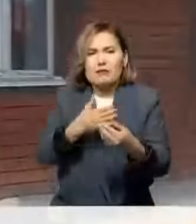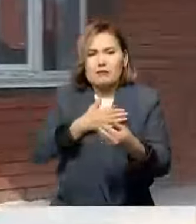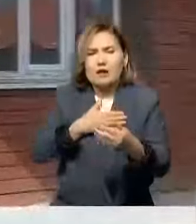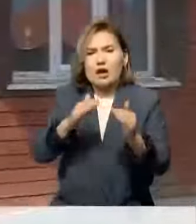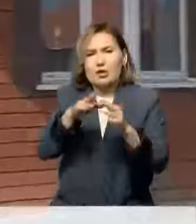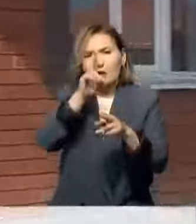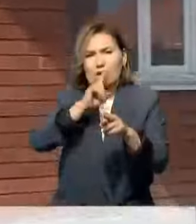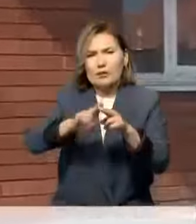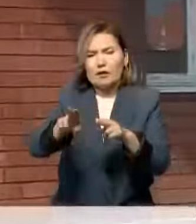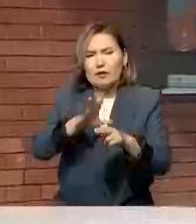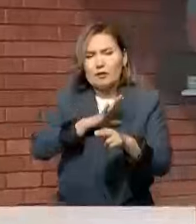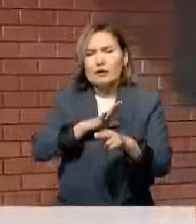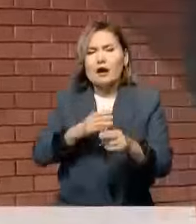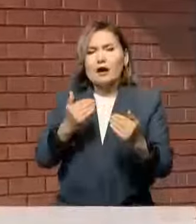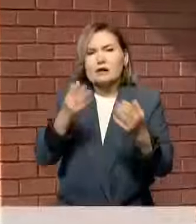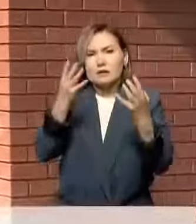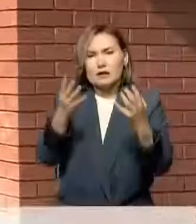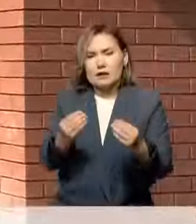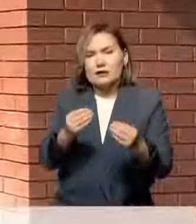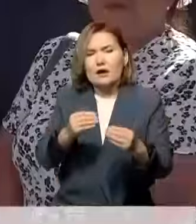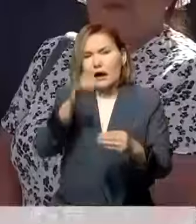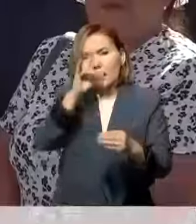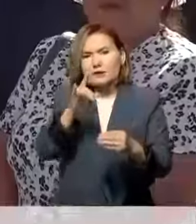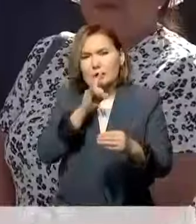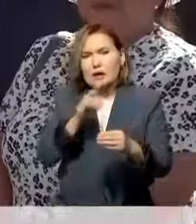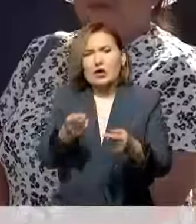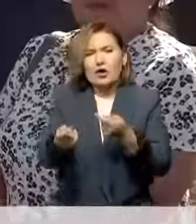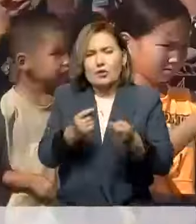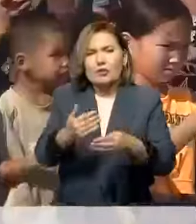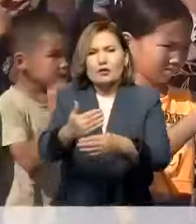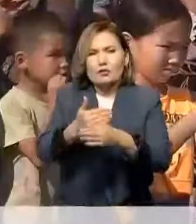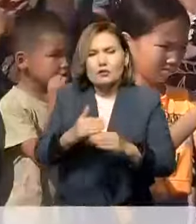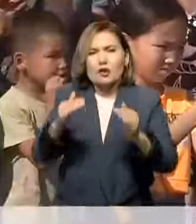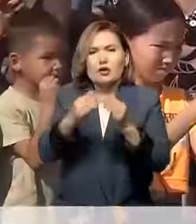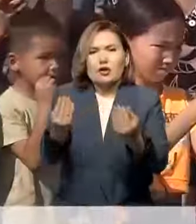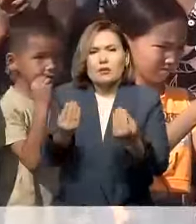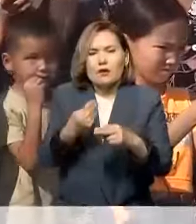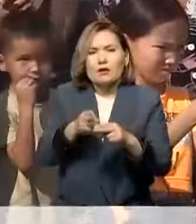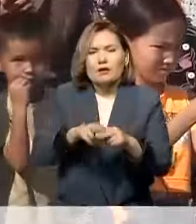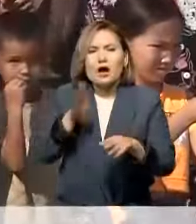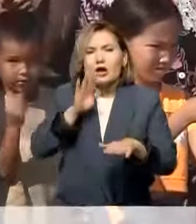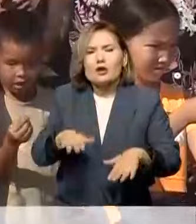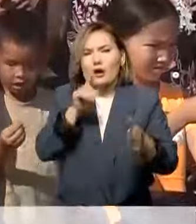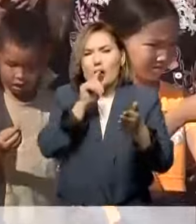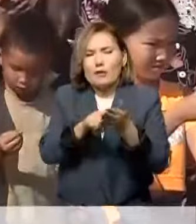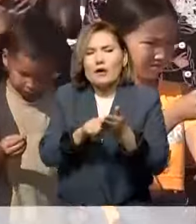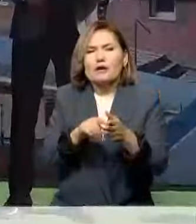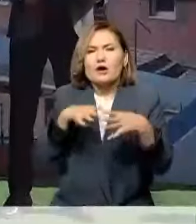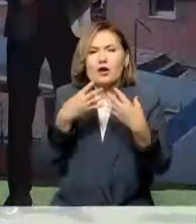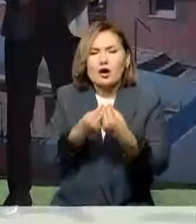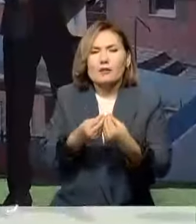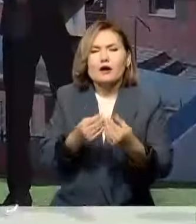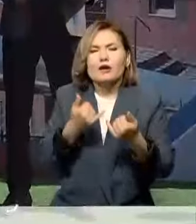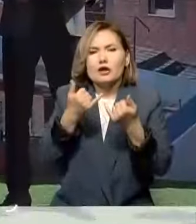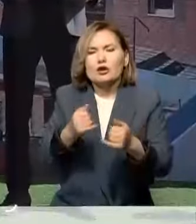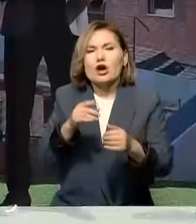соған қарамастан еліміз көмектесіп, алғысымыз шексіз, өте қуаныштымыз. Табиғи апатқа тап болғандарға өңірде 776 үй салынса,